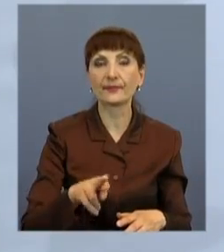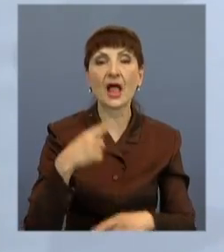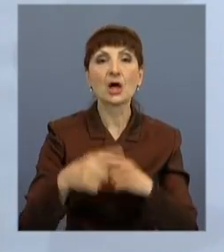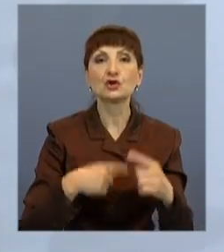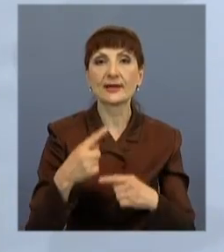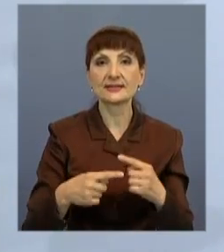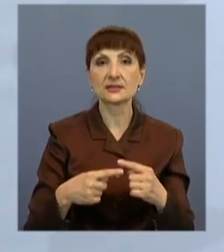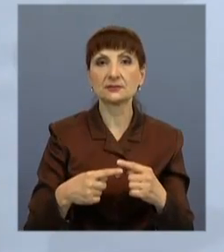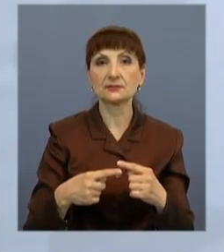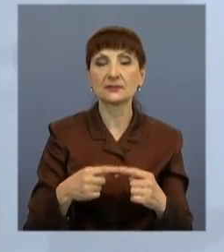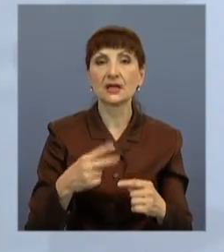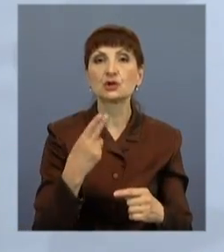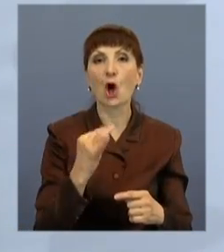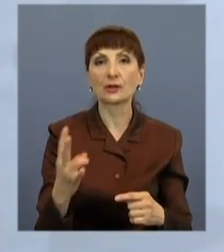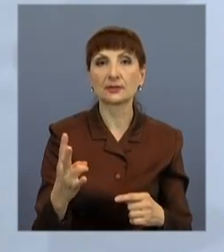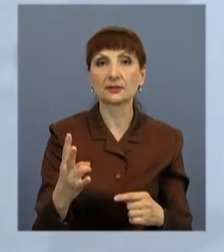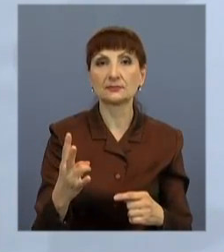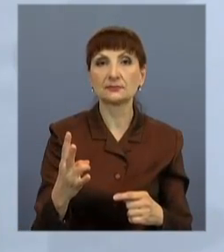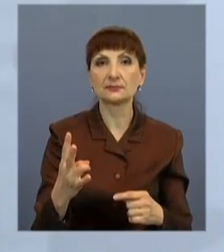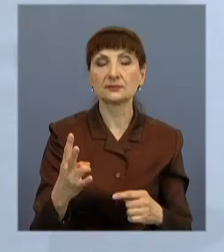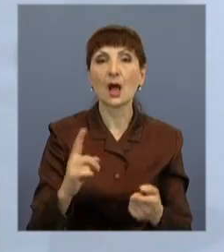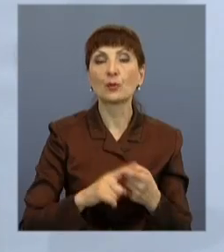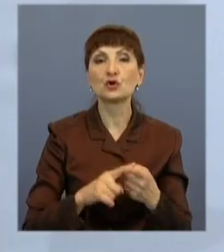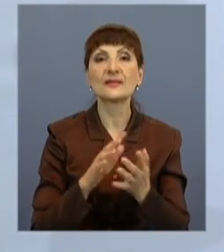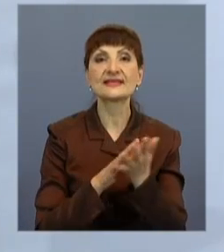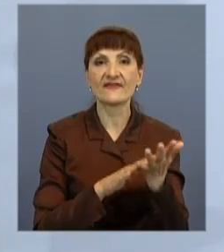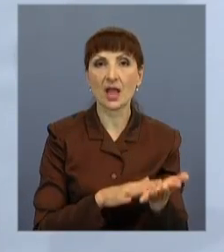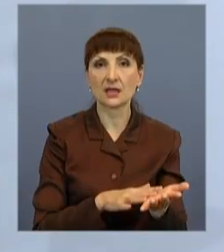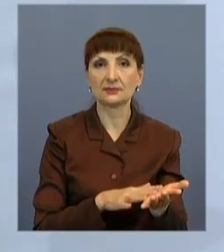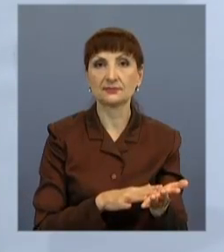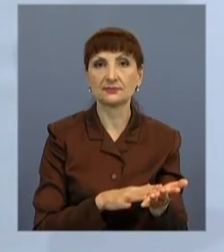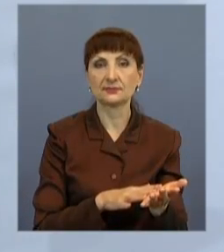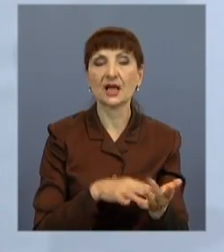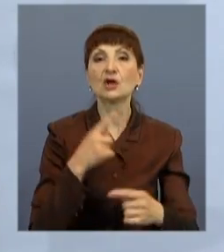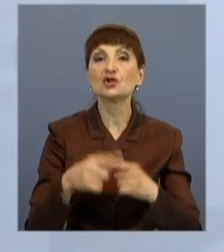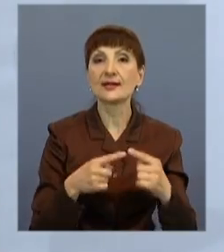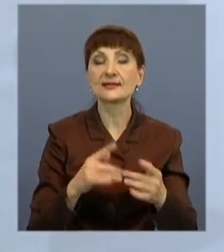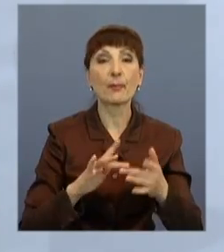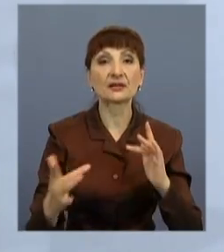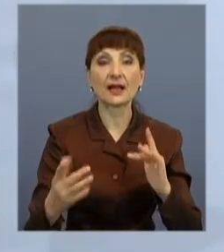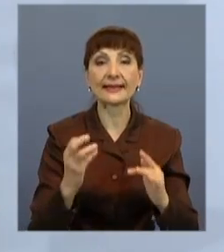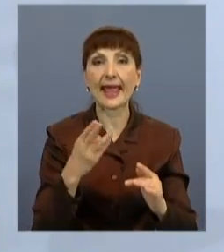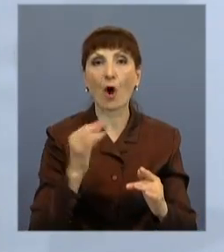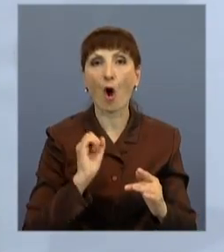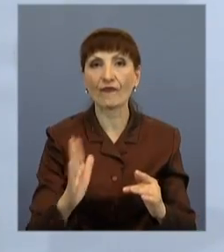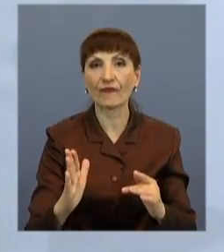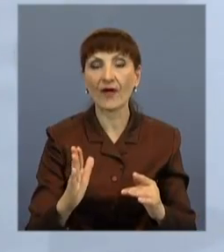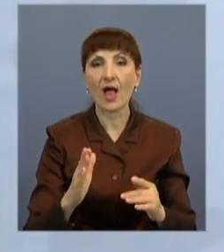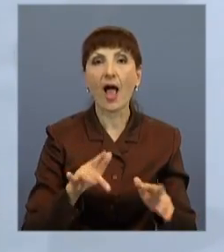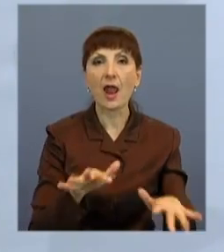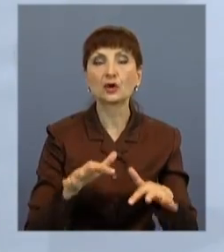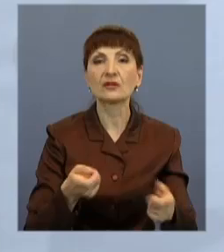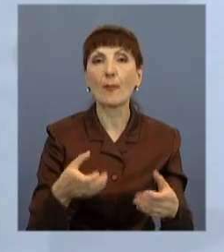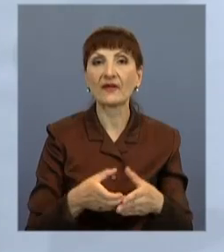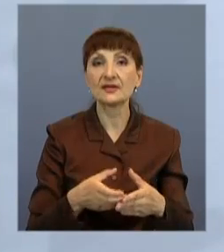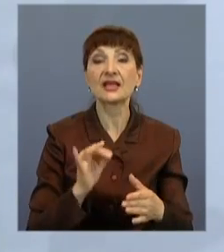через Центр обслуживания населения путем подачи заявления, через портал электронного правительства, а также